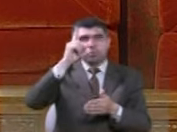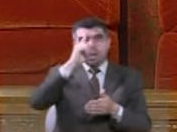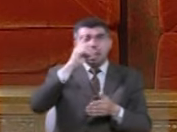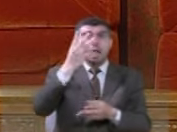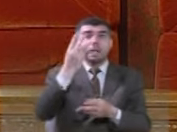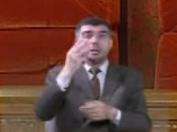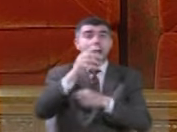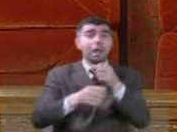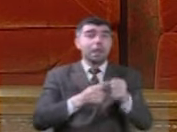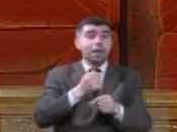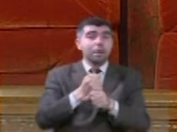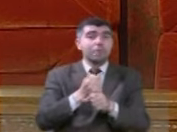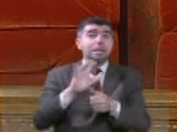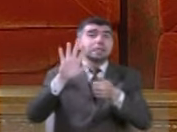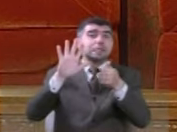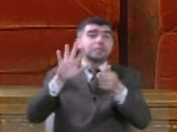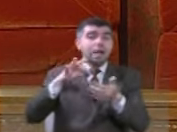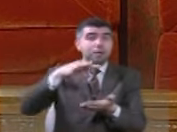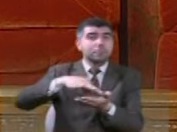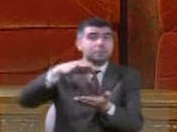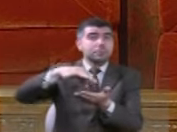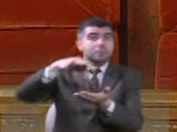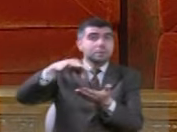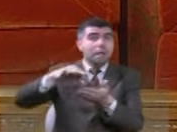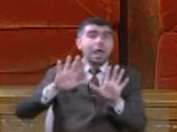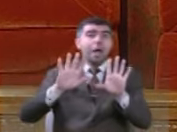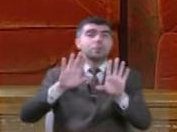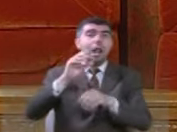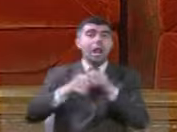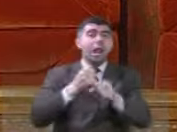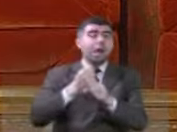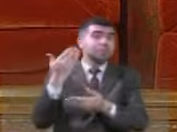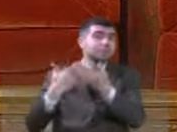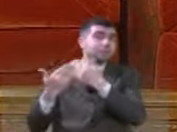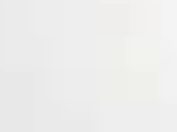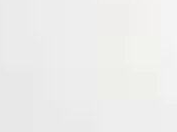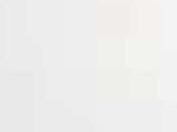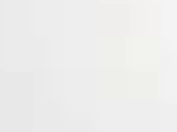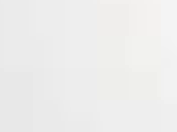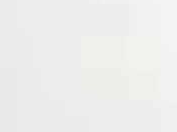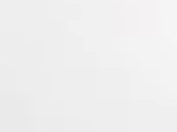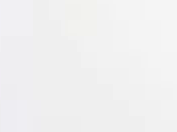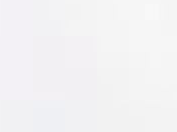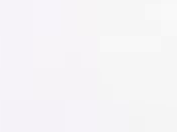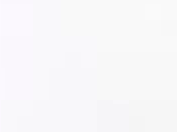3 سنوات كسبنا 6 ديال النقاط بعد ما تراجعنا في 10 سنوات السابقة ب11 نقطة. شكرا.